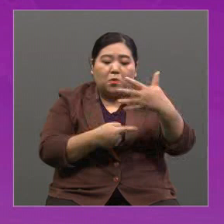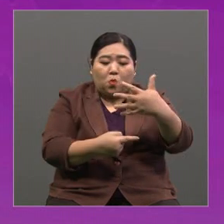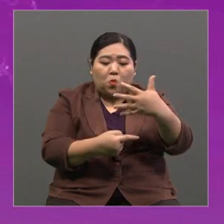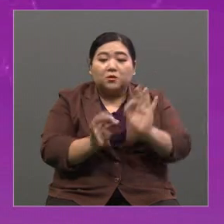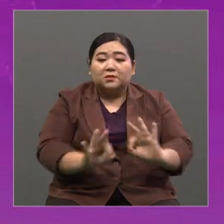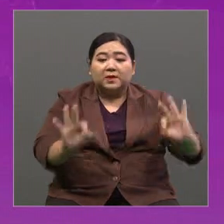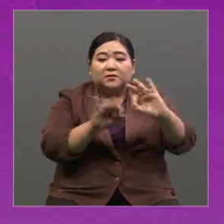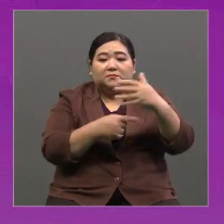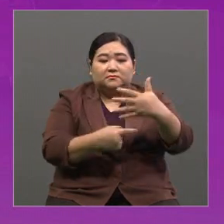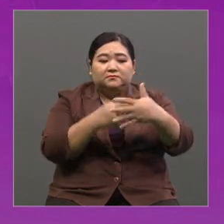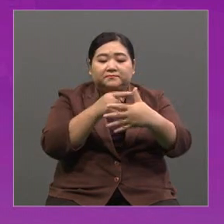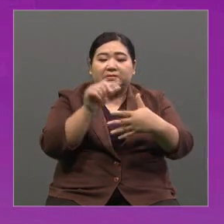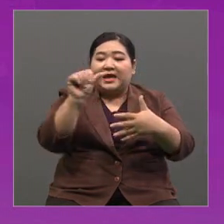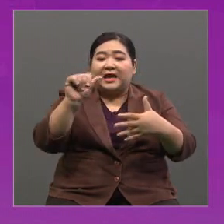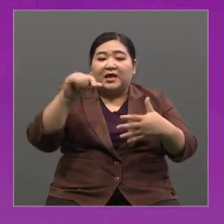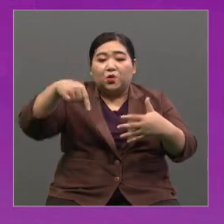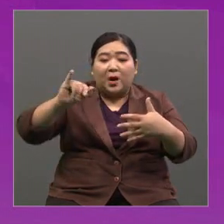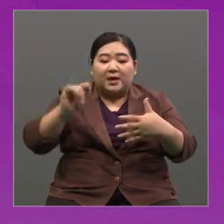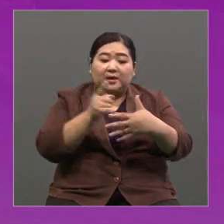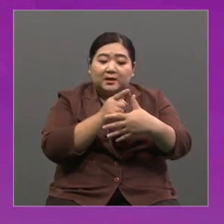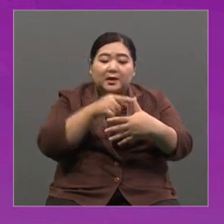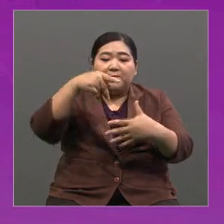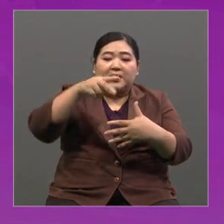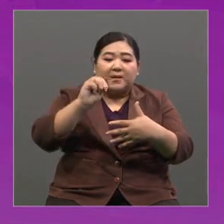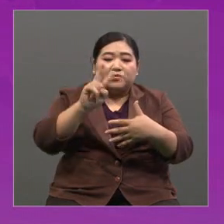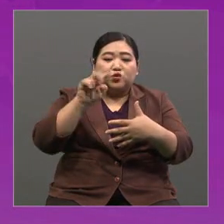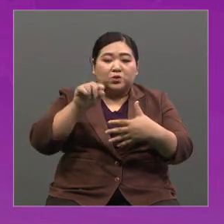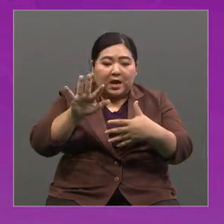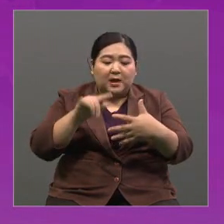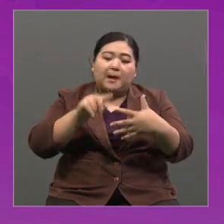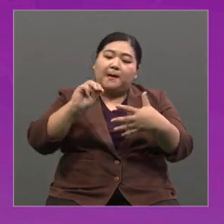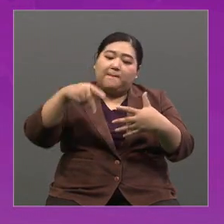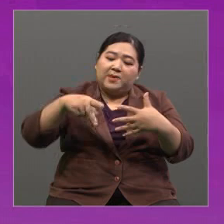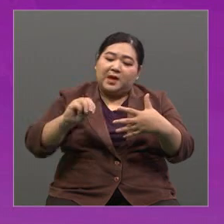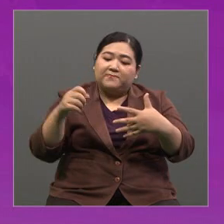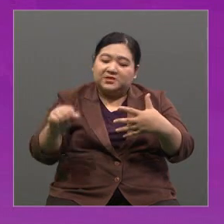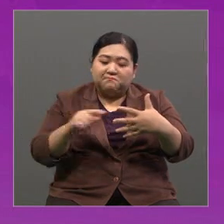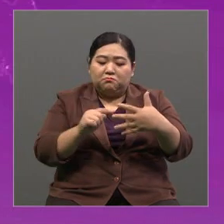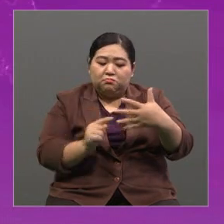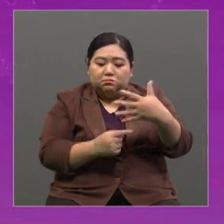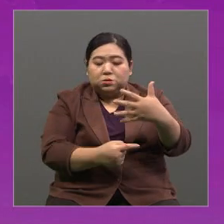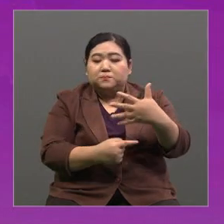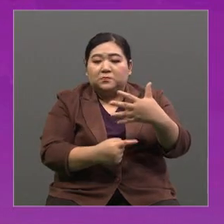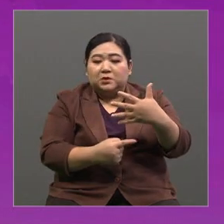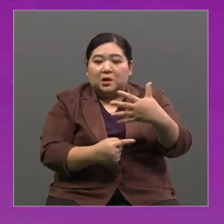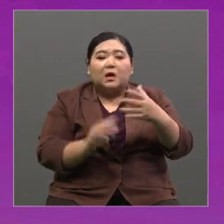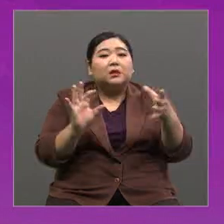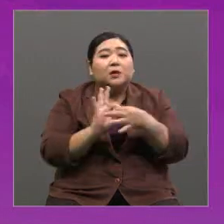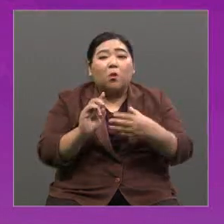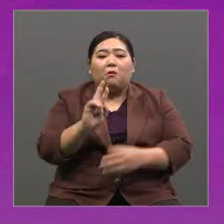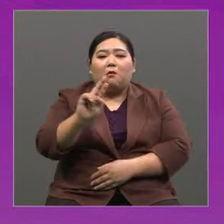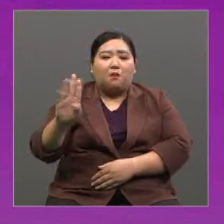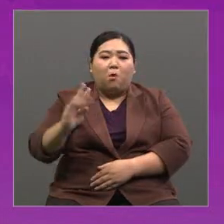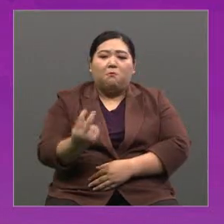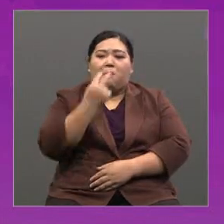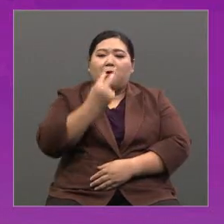ทเป็น 6 คาเยี่ย่ ๆ เอาไ้แมวจะเป็นค่าของ PM2.5 PM10รวมไปถง Gas ที่ส่งผลกระทบต่อเรื่องของระบบ